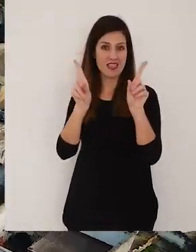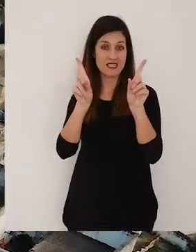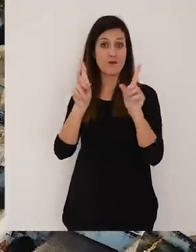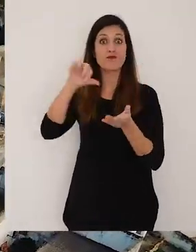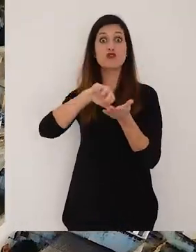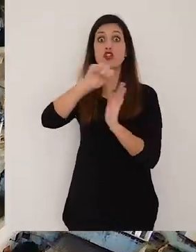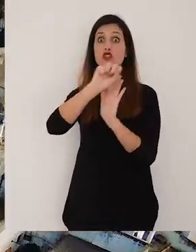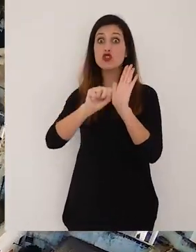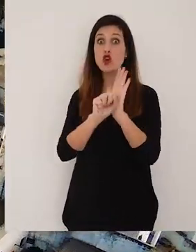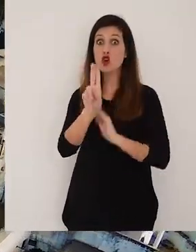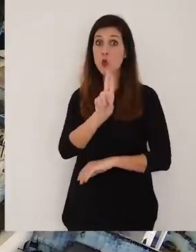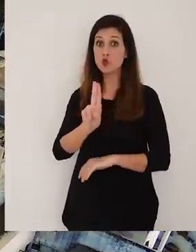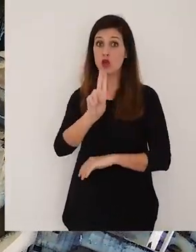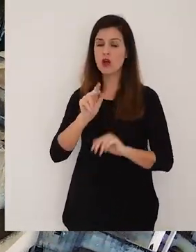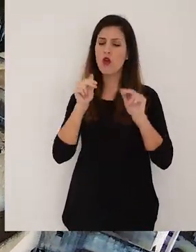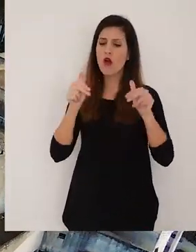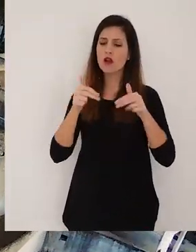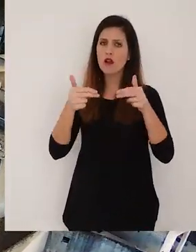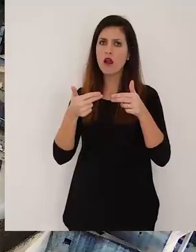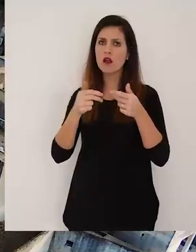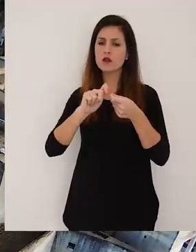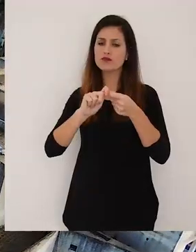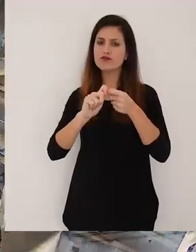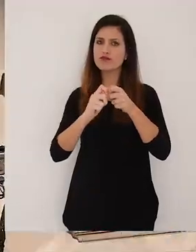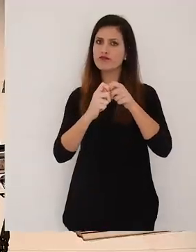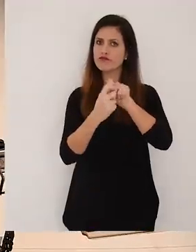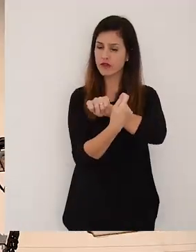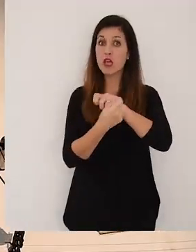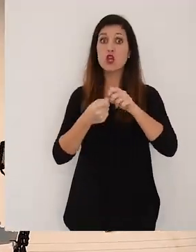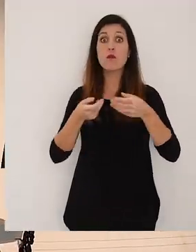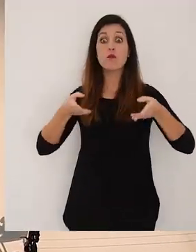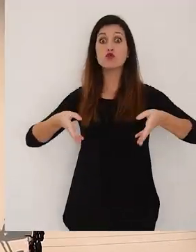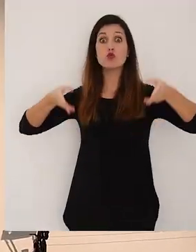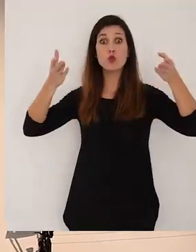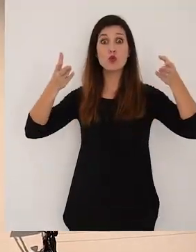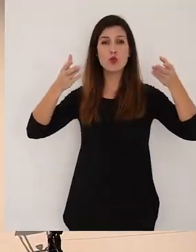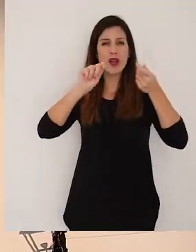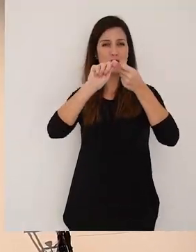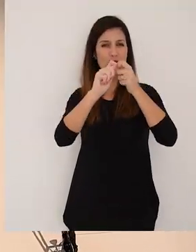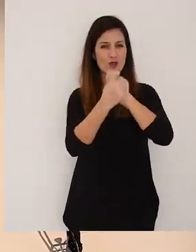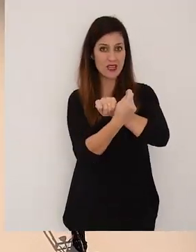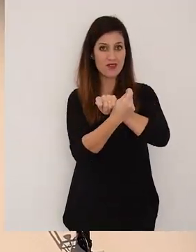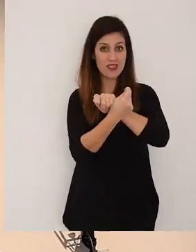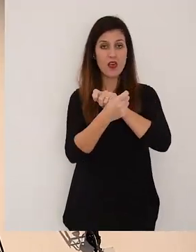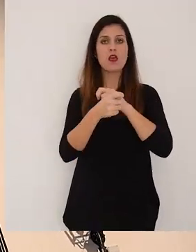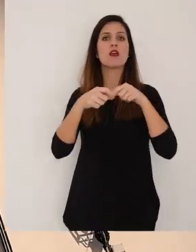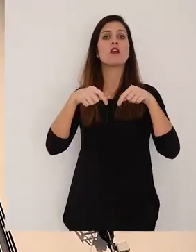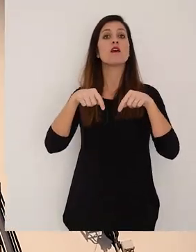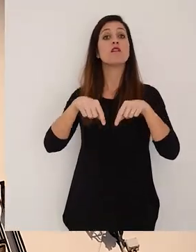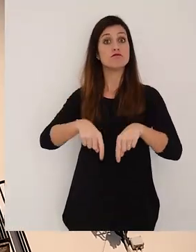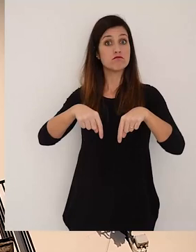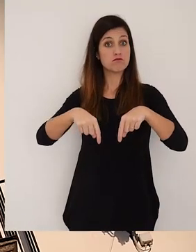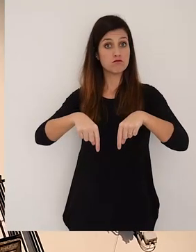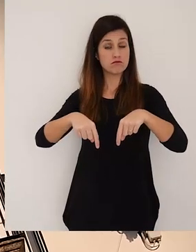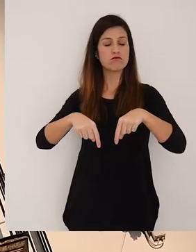Il centro storico del paese ha subito nel corso dei secoli importanti evoluzioni strutturali e molte delle opere edilizie qui presenti